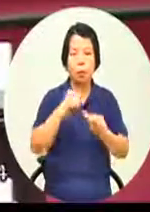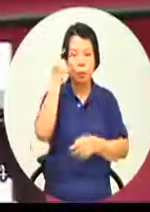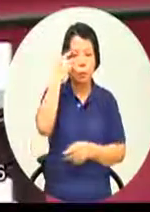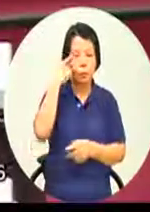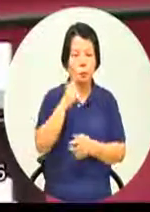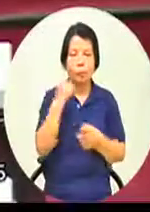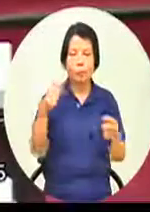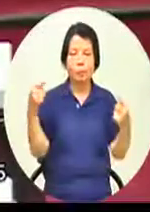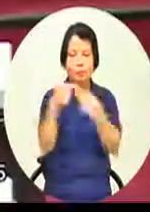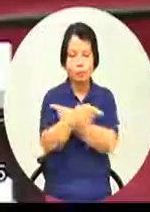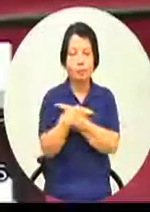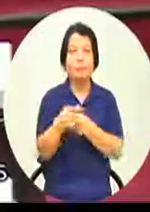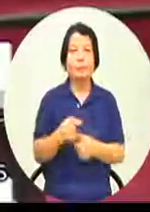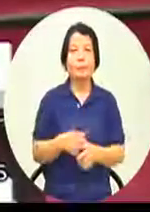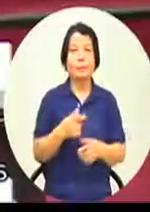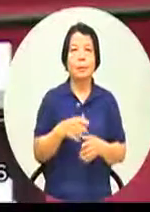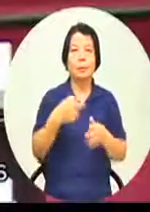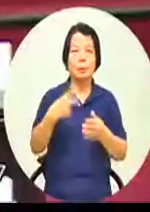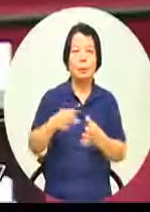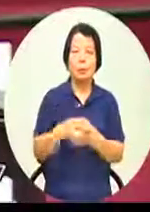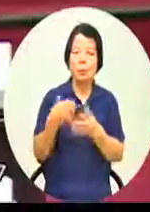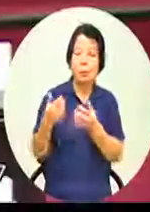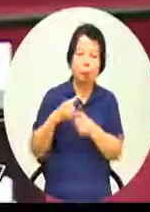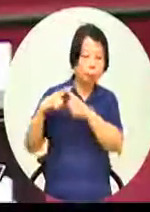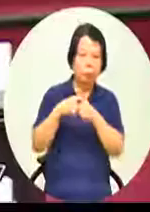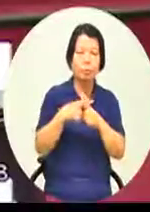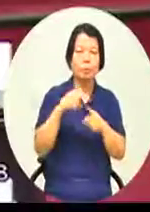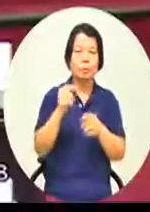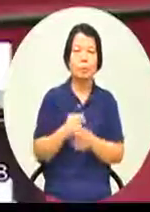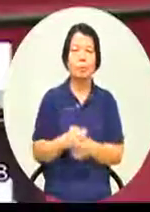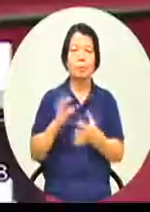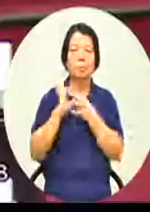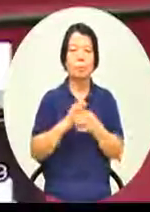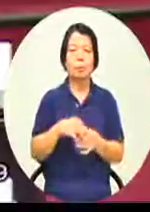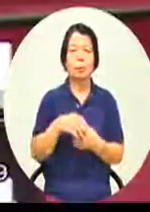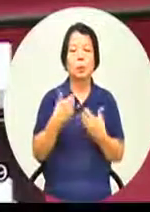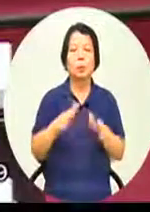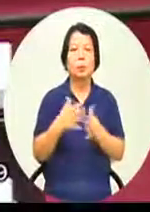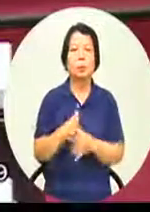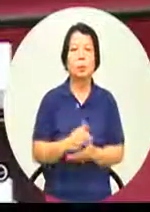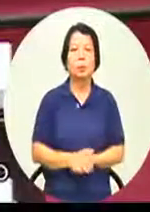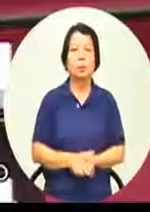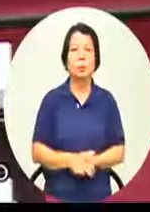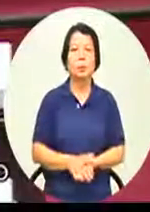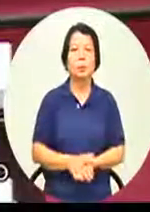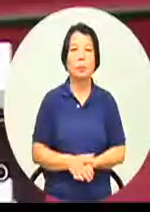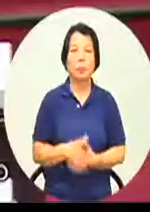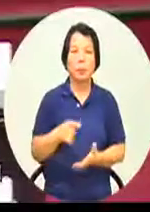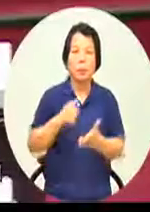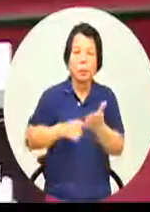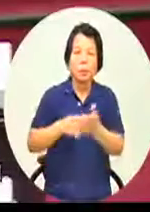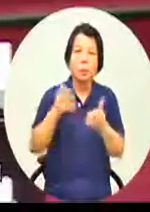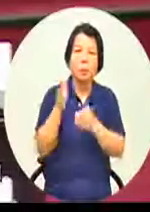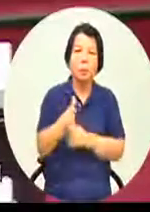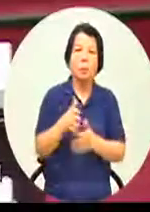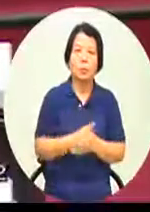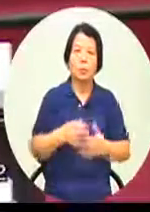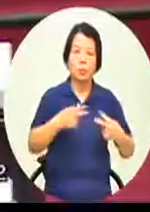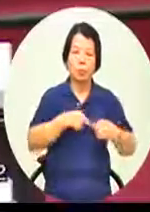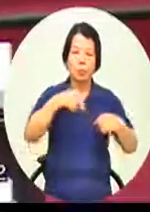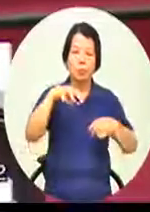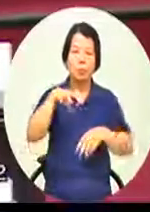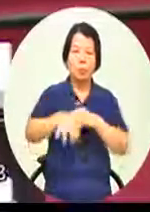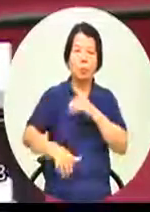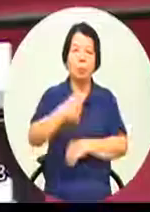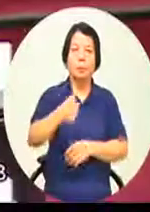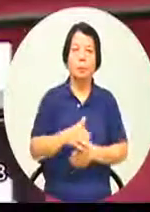点落差哈，这我们再争论下去也是一样哈。好，那请坐。那我简单再问一下我们的蔡局长了哈，